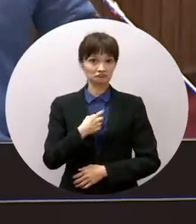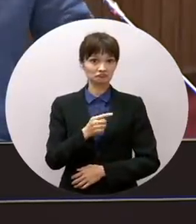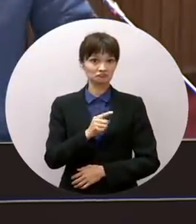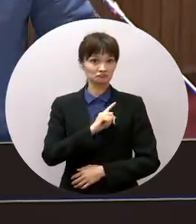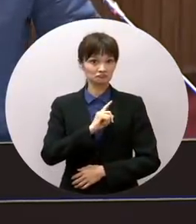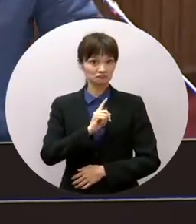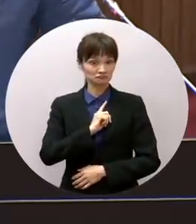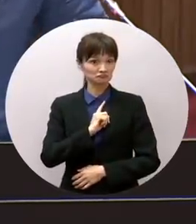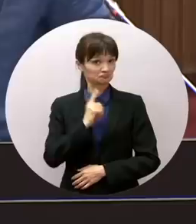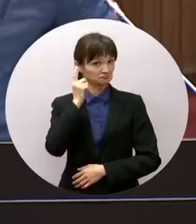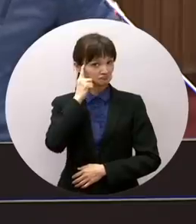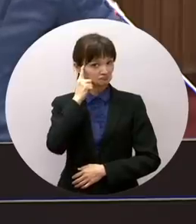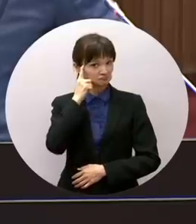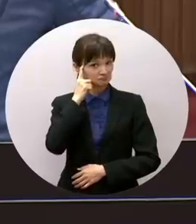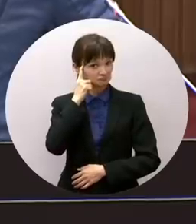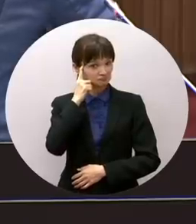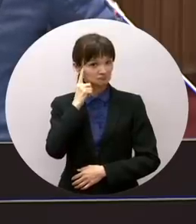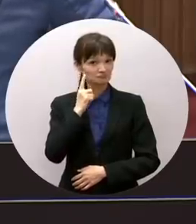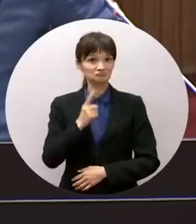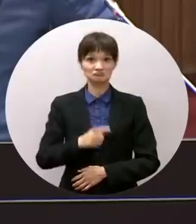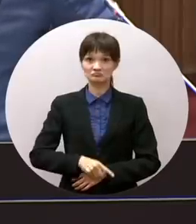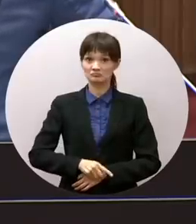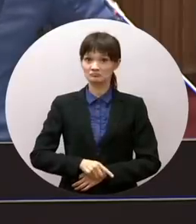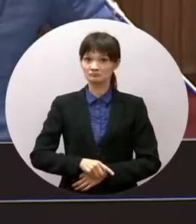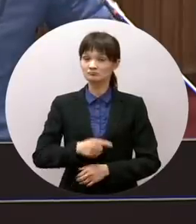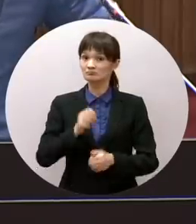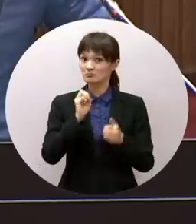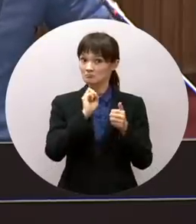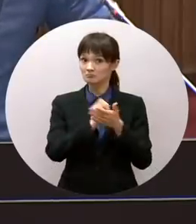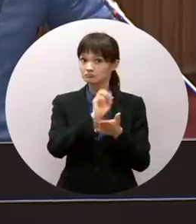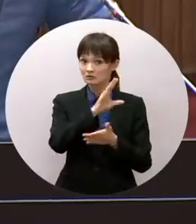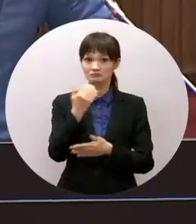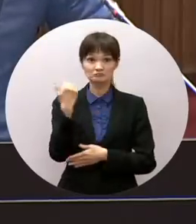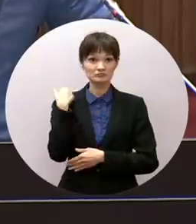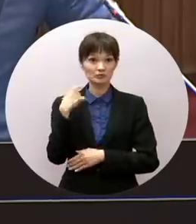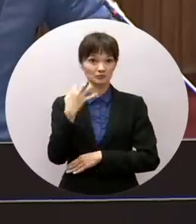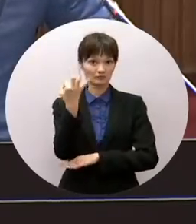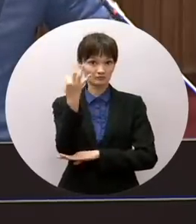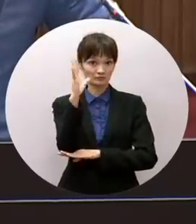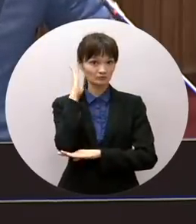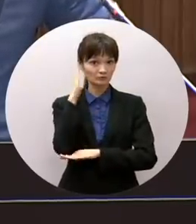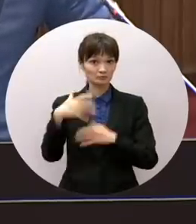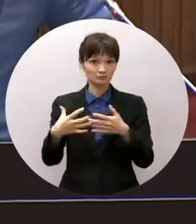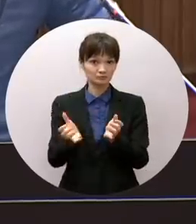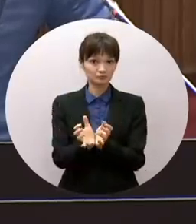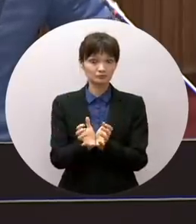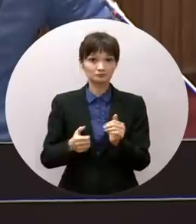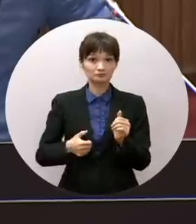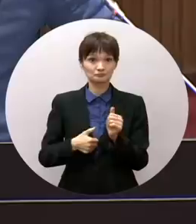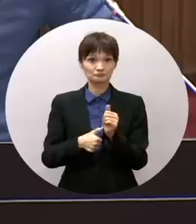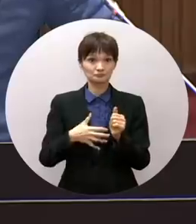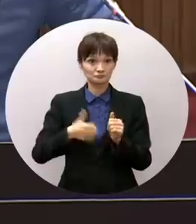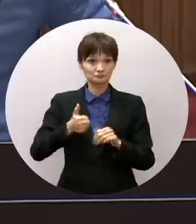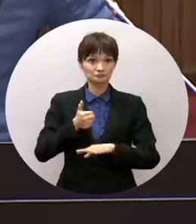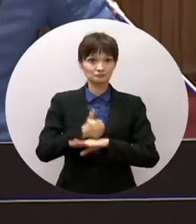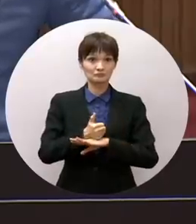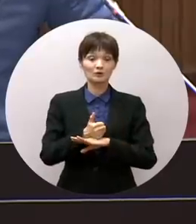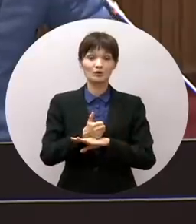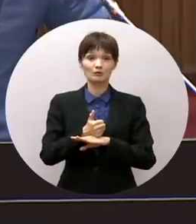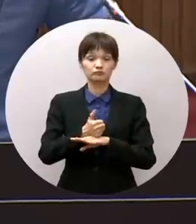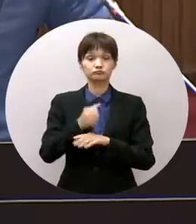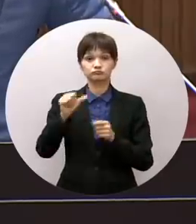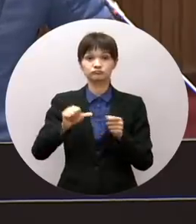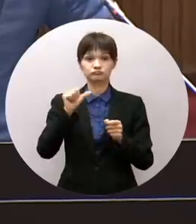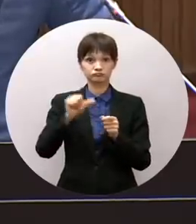充分的把握。为什么？我给你报告，我在财政部 当次长五年多，